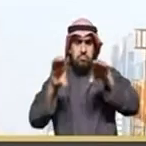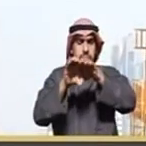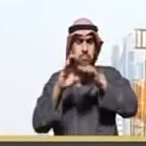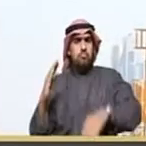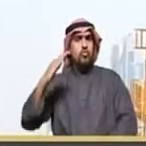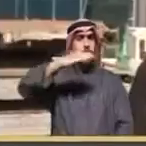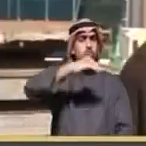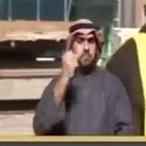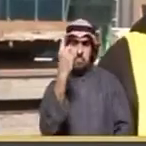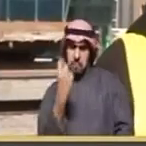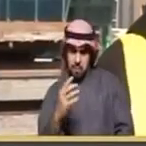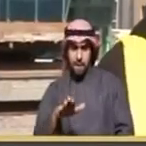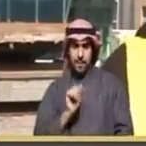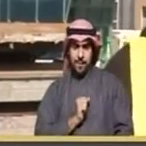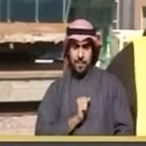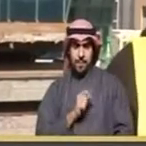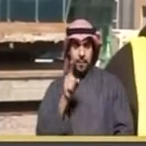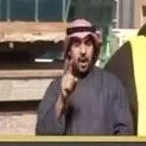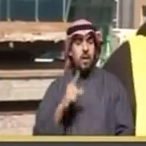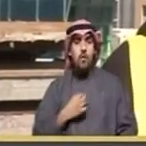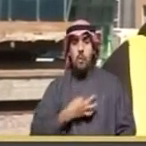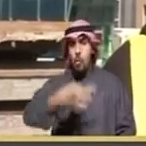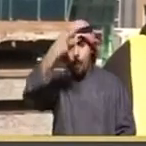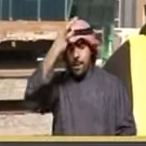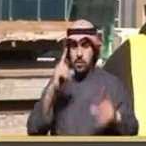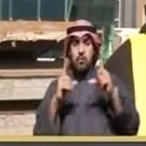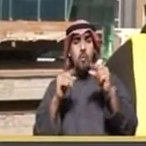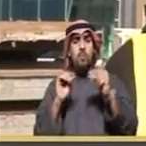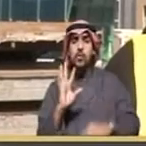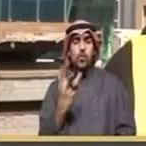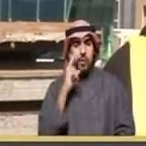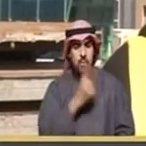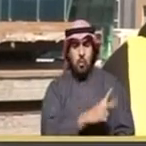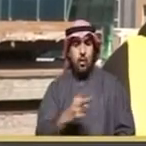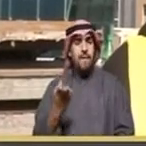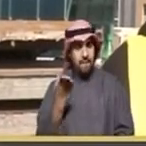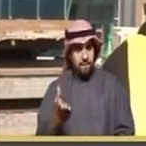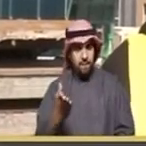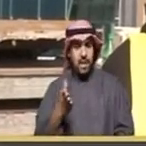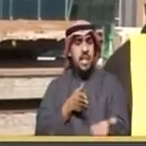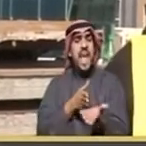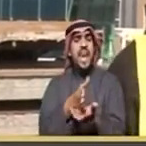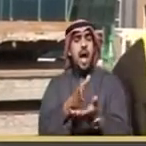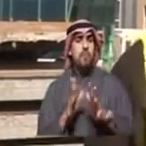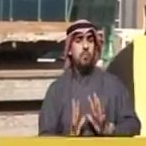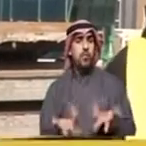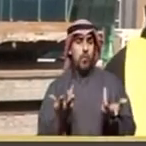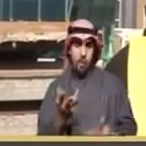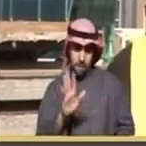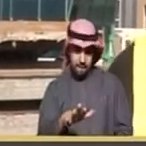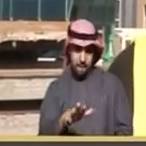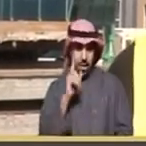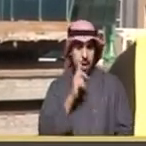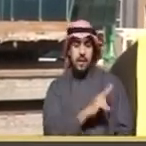عالية. طبعا مميزات هذا المشروع ان استخدمنا طريقه سبان باي سبان، اللي هي طريقه البحور الكامنه، اللي